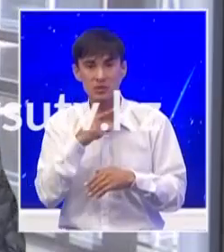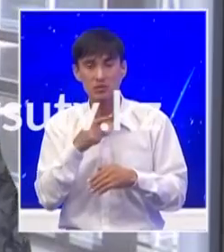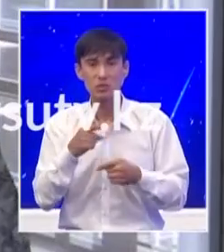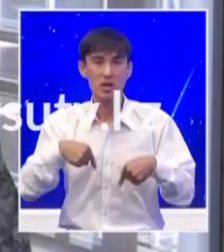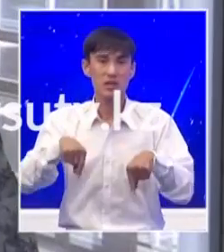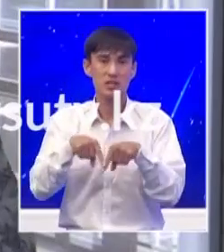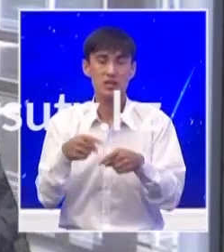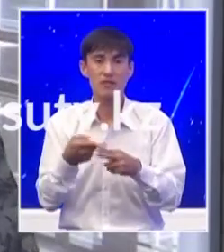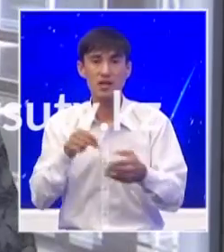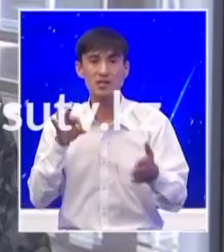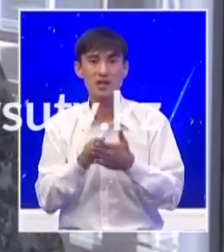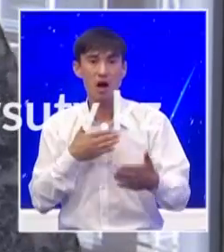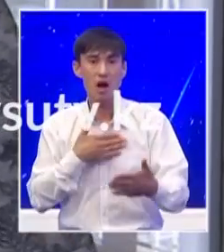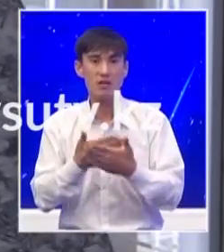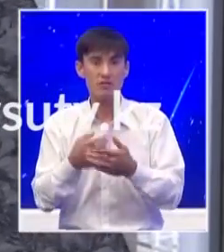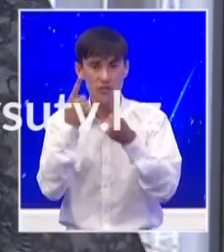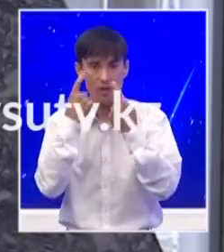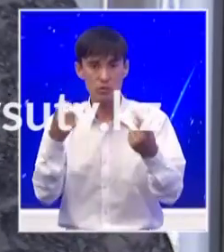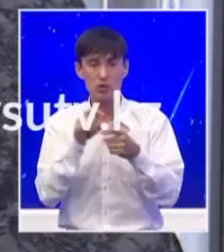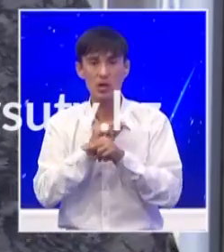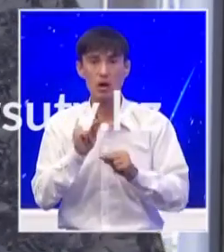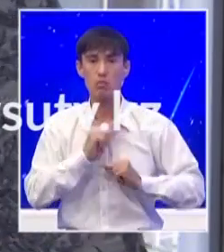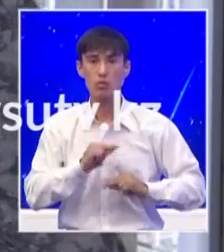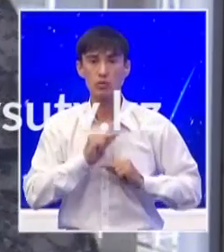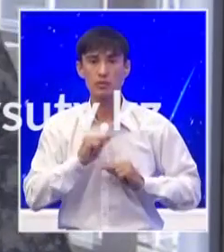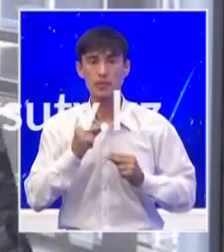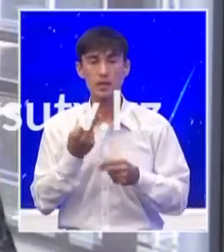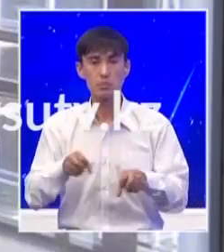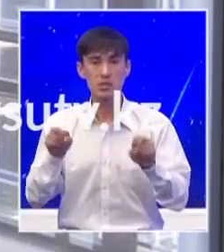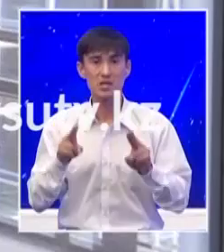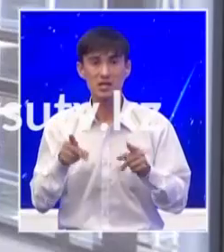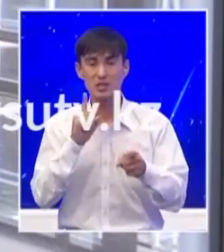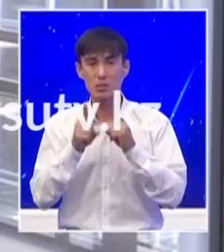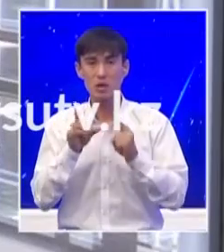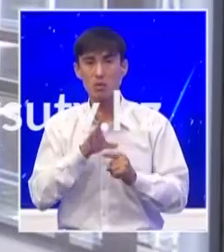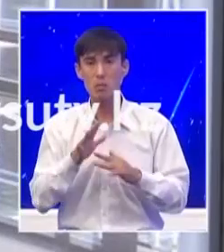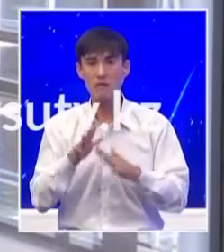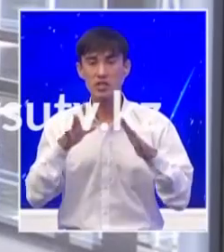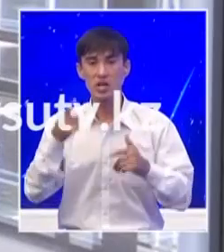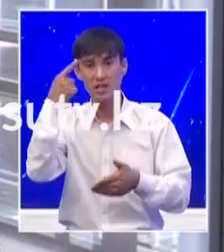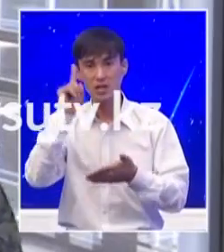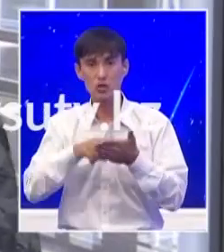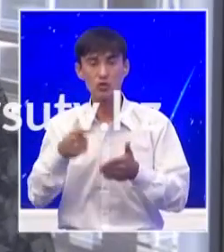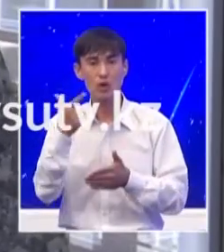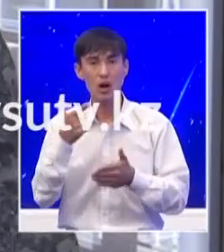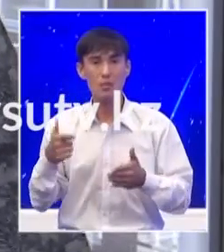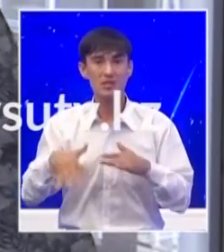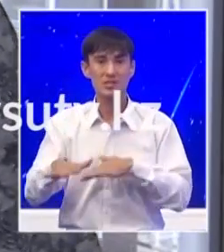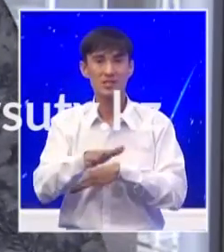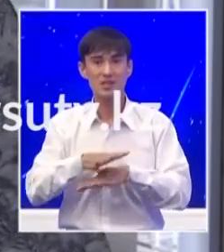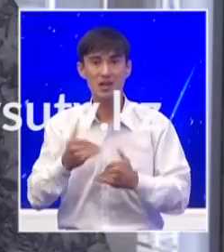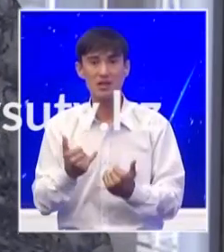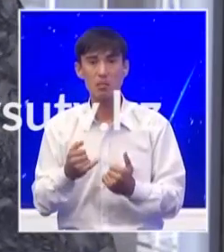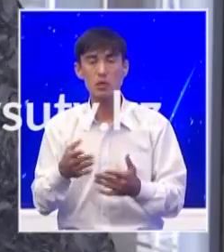В этих целях активно ведется информационно-разъяснительная работа. На специальных семинарах мы повышаем религиозную грамотность населения,